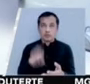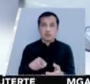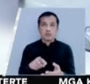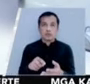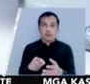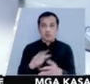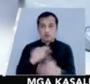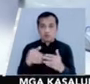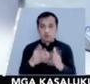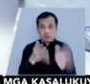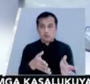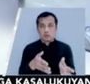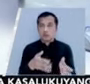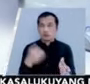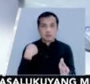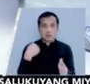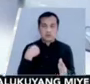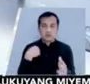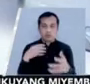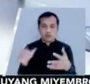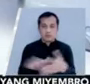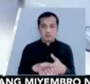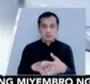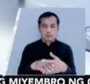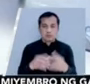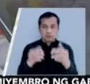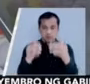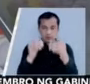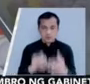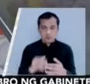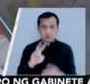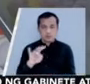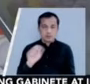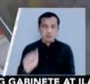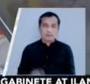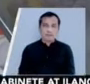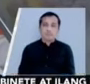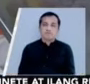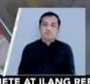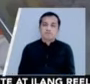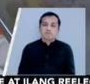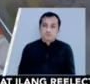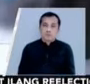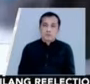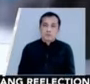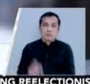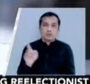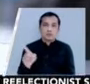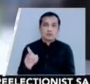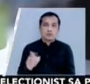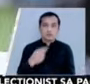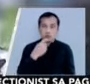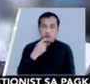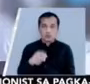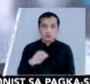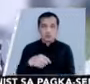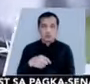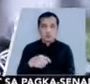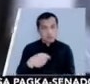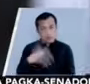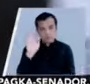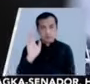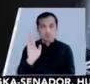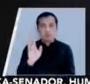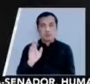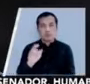who have not yet filed for the downgrading of their visas. Yan po ay may order to leave na, meaning they will be required